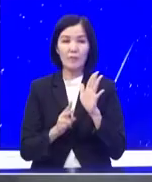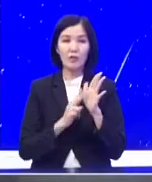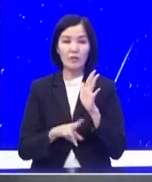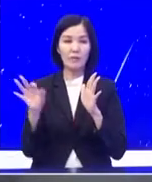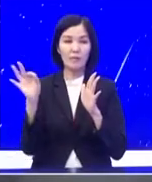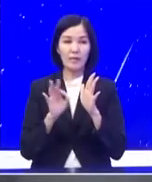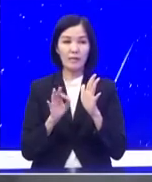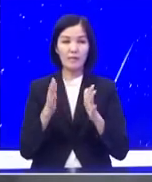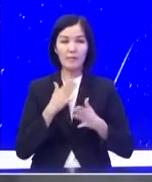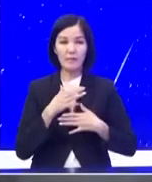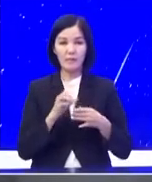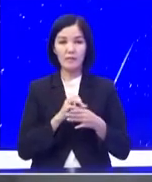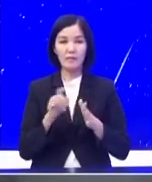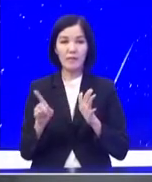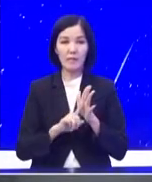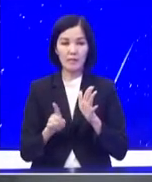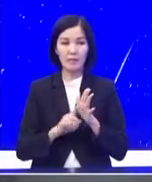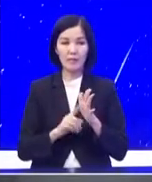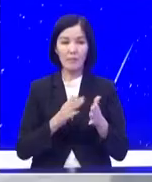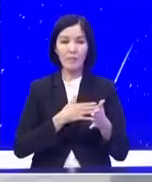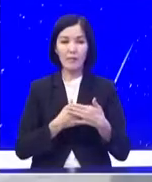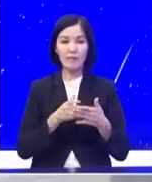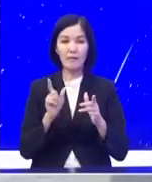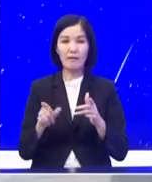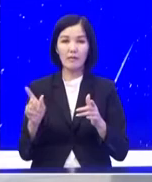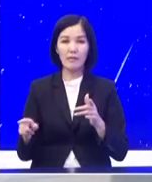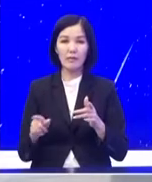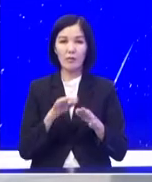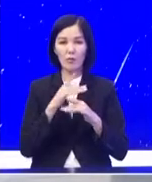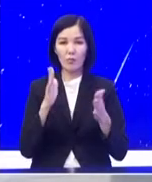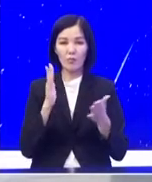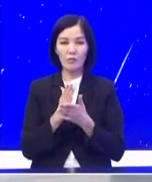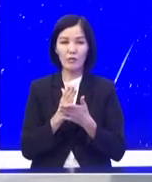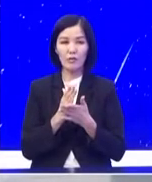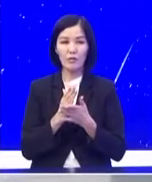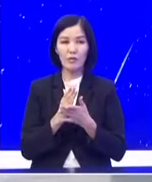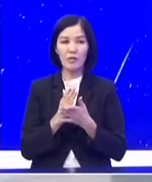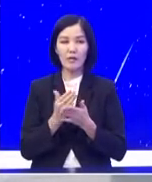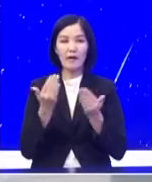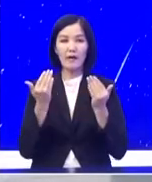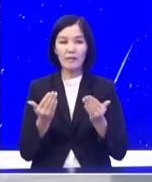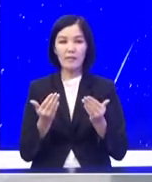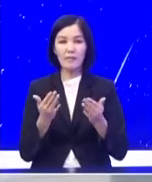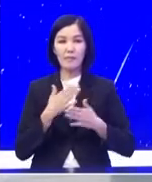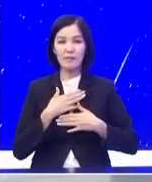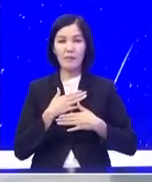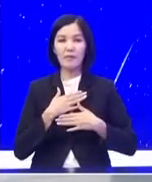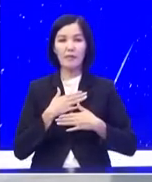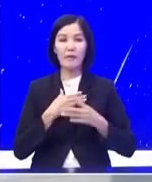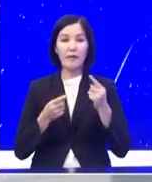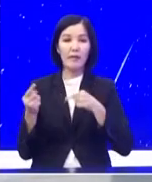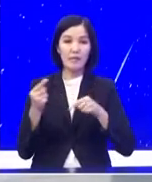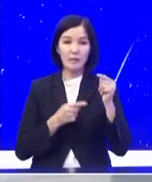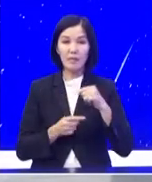60-70% біз тасымалдаймыз. Белсенді азаматтар көбейе берсін, тек қана осы бізбен ғана, кәсіпкерлермен